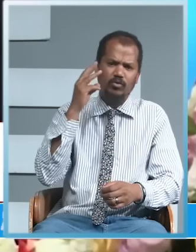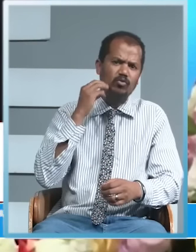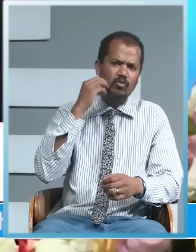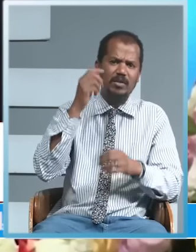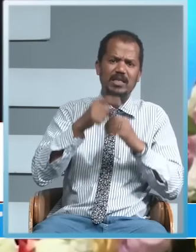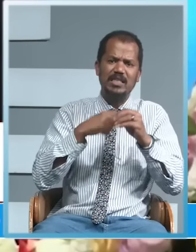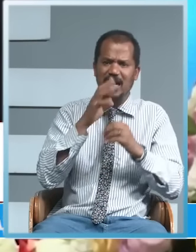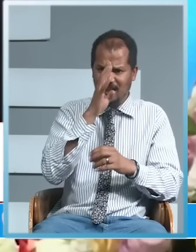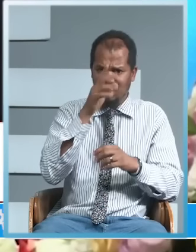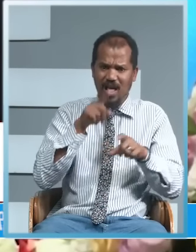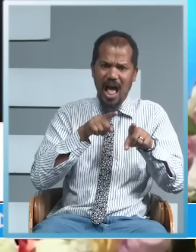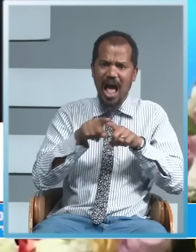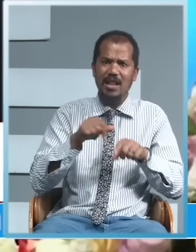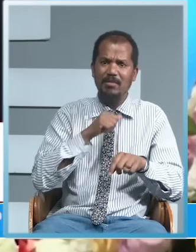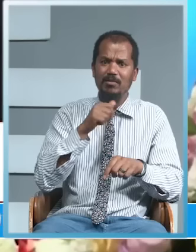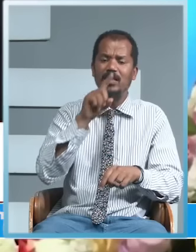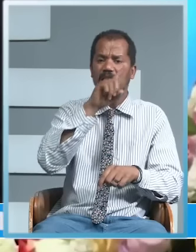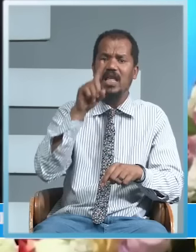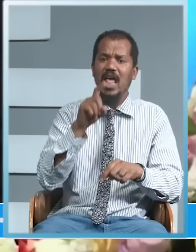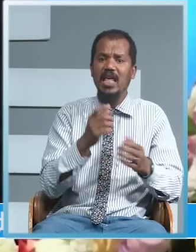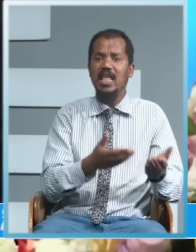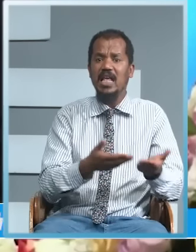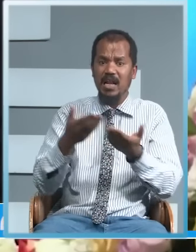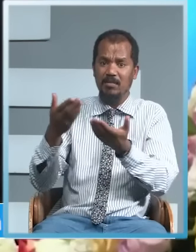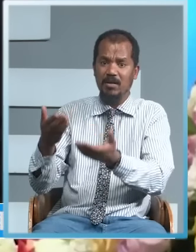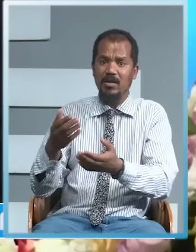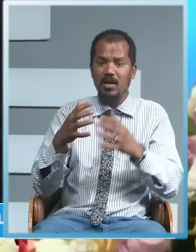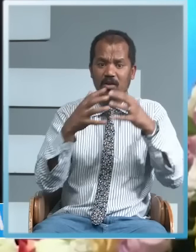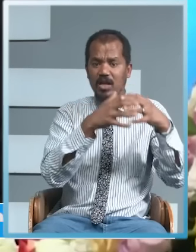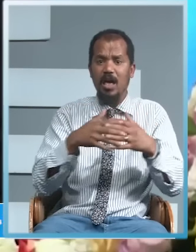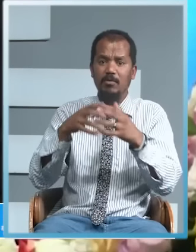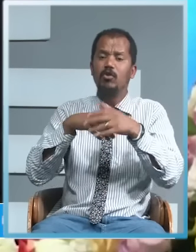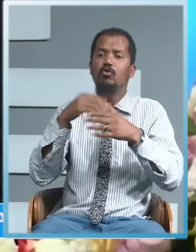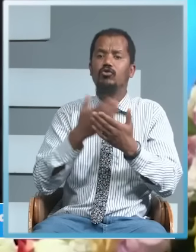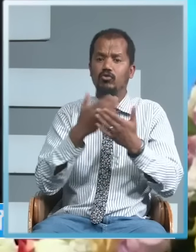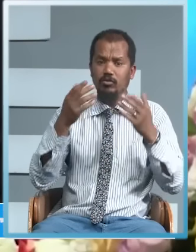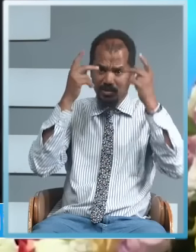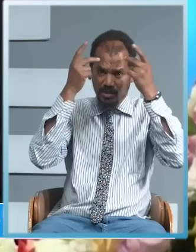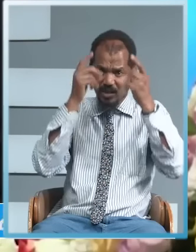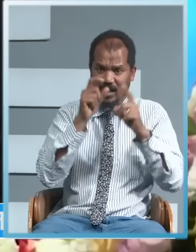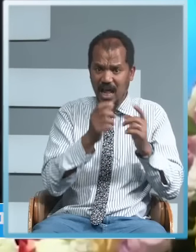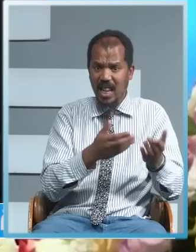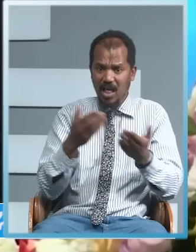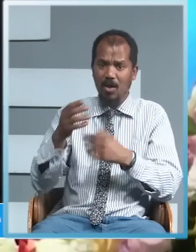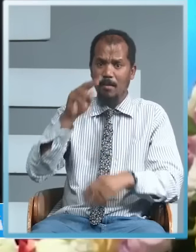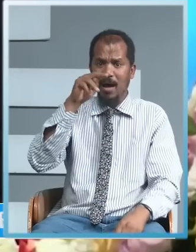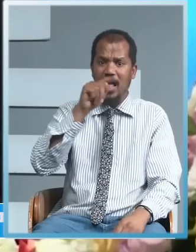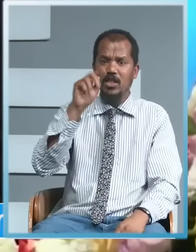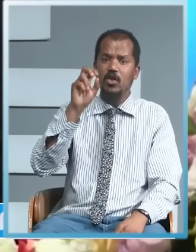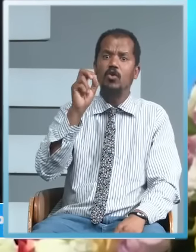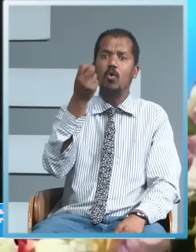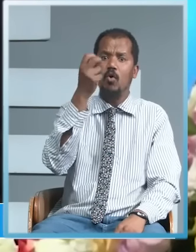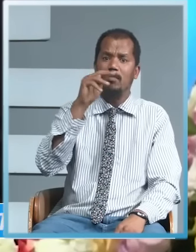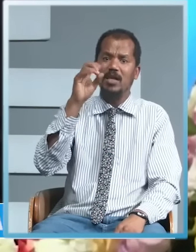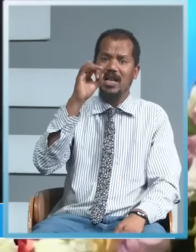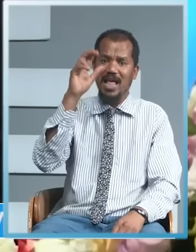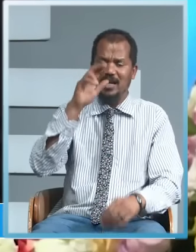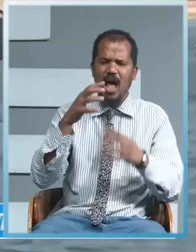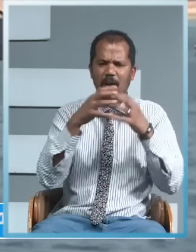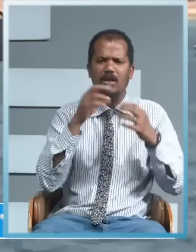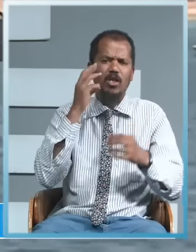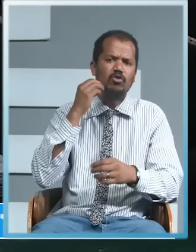መካከል ስለተፈጠረው አለመግባባት ጥያቄ የቀረበላቸው የአሜሪካው የውጭ ጉዳይ ሚኒስቴር ቃል አቀባይ ማቲው ሚለር